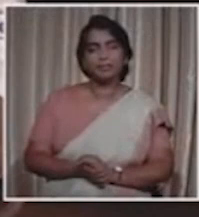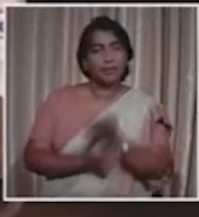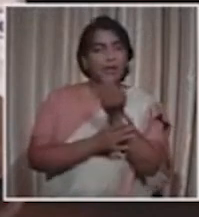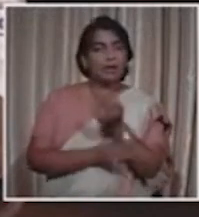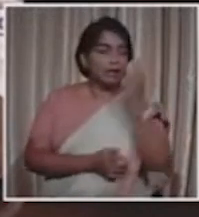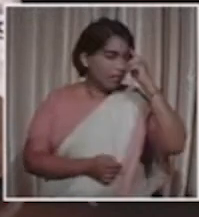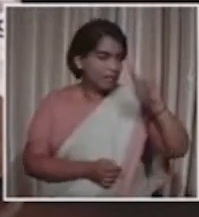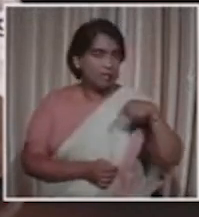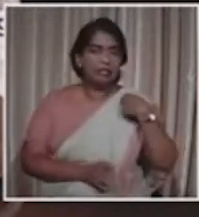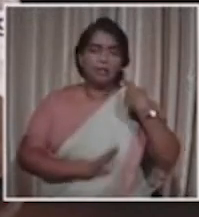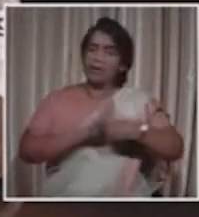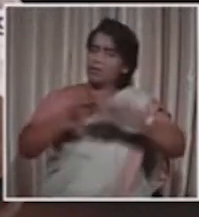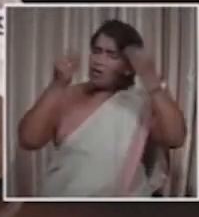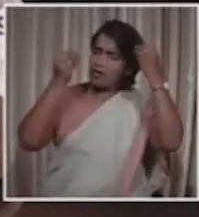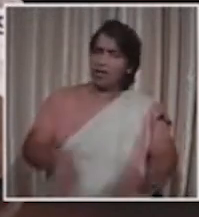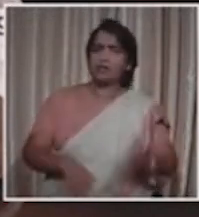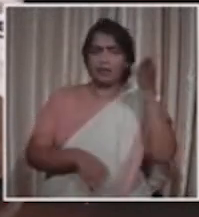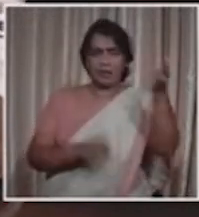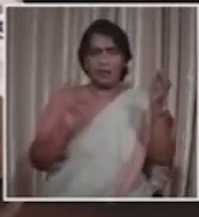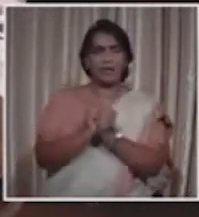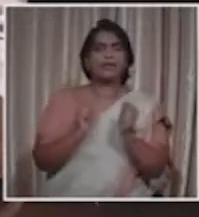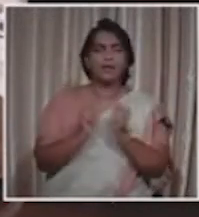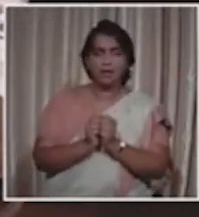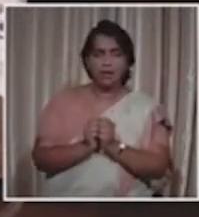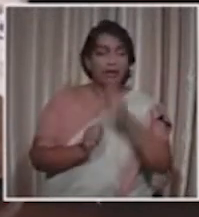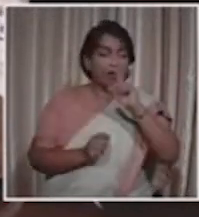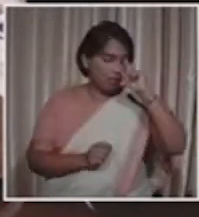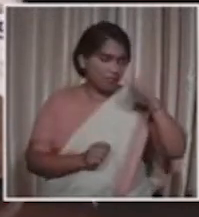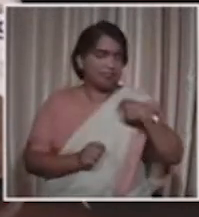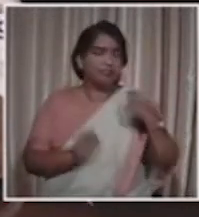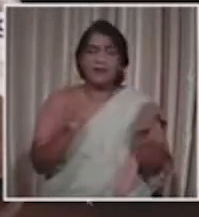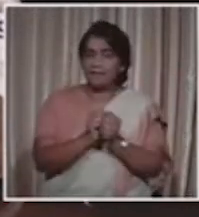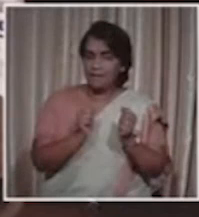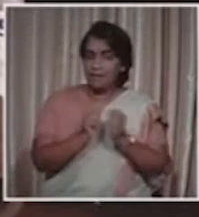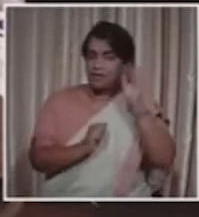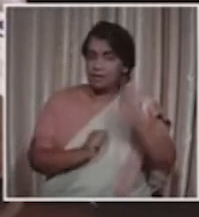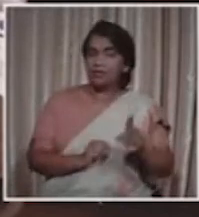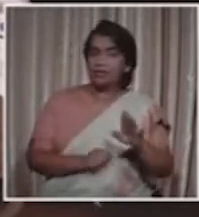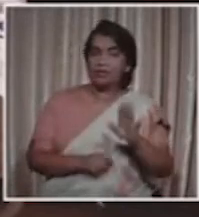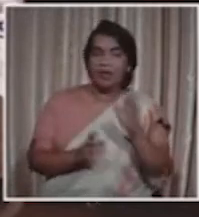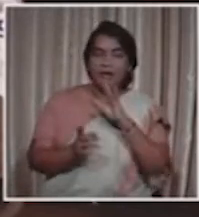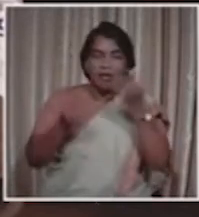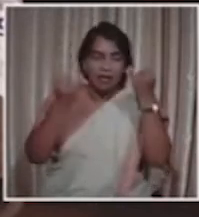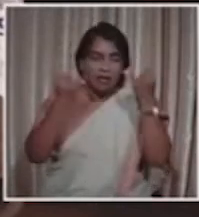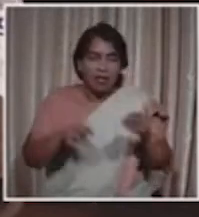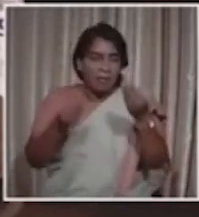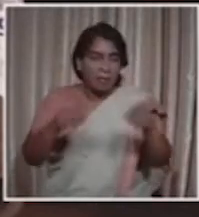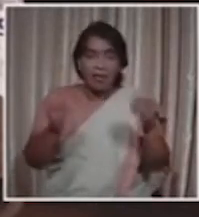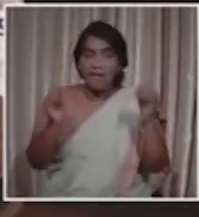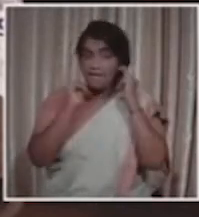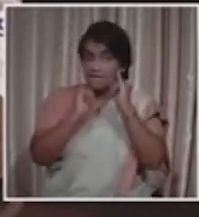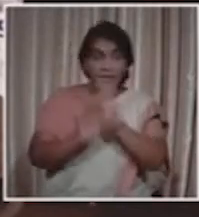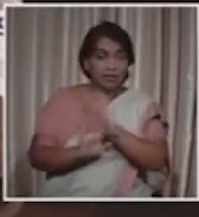hitamathama me rata wattala thiyenawa meka hitamathama karapu nikam podi waradak nemei me